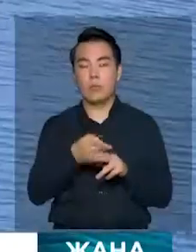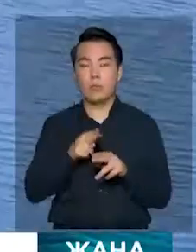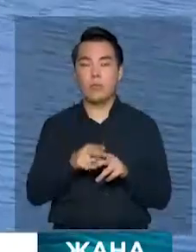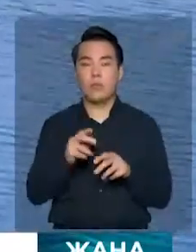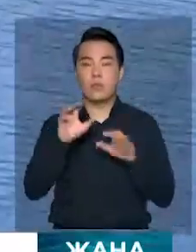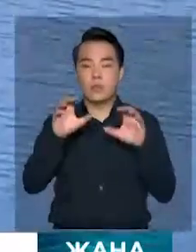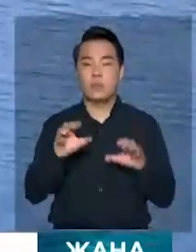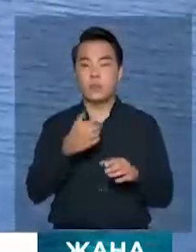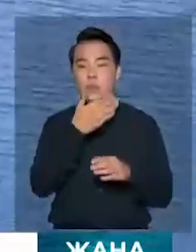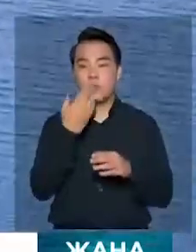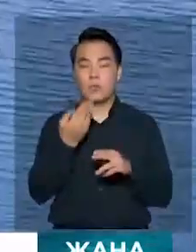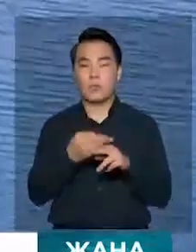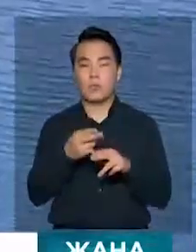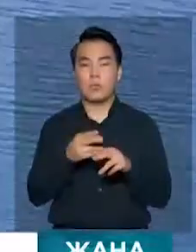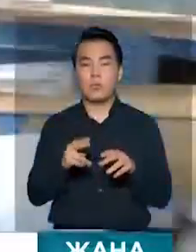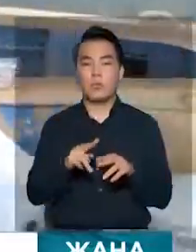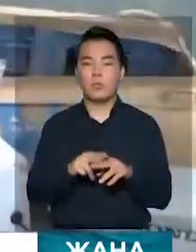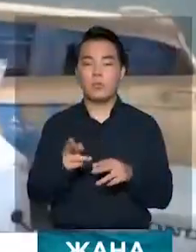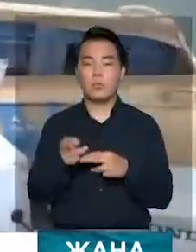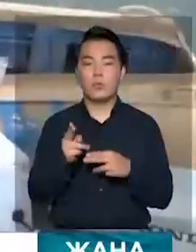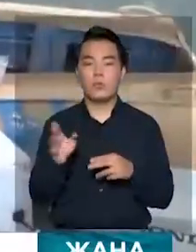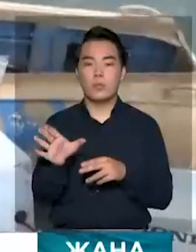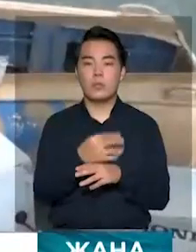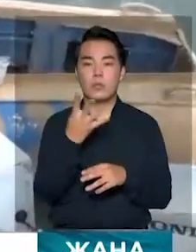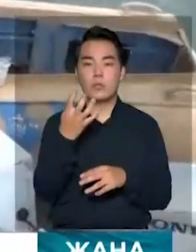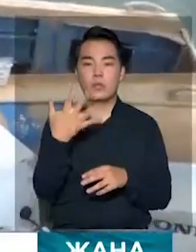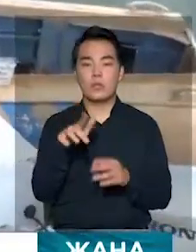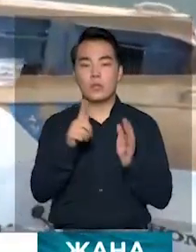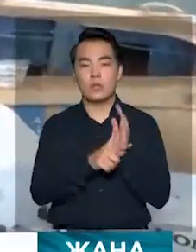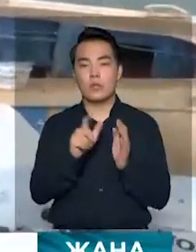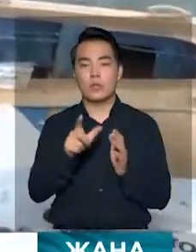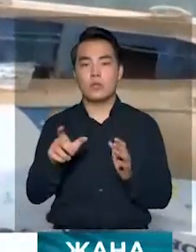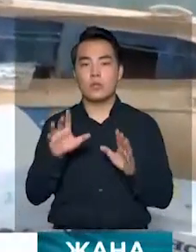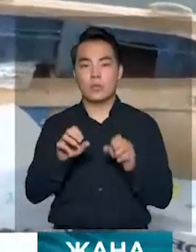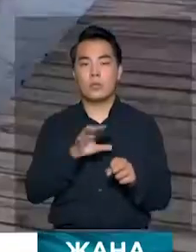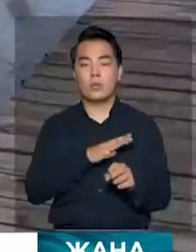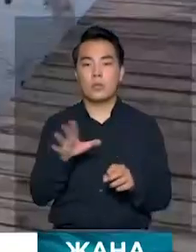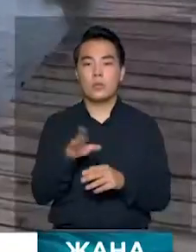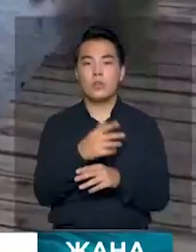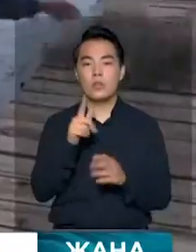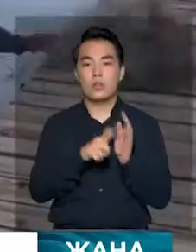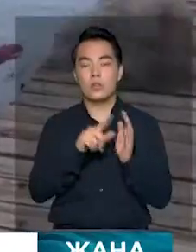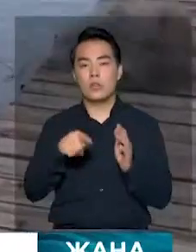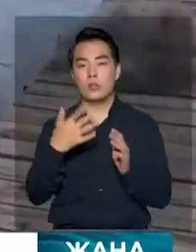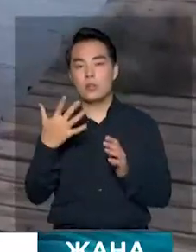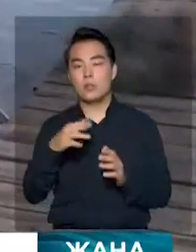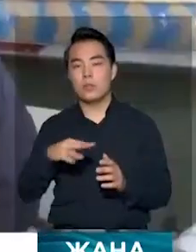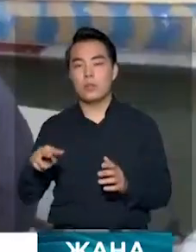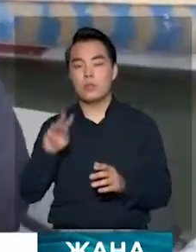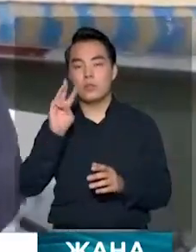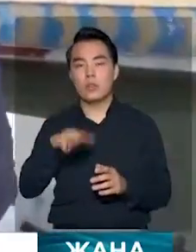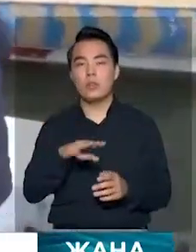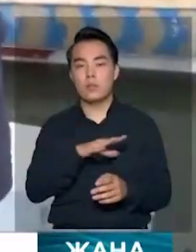облыста 18 қылмыс тіркеліп, ережені бұзған 457 азамат анықталған. Оларға 7,5 миллион теңгеден астам